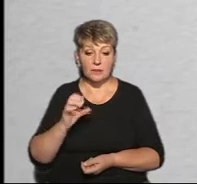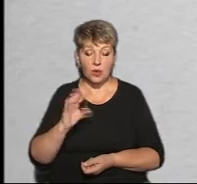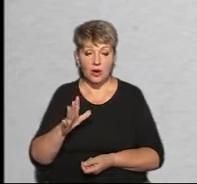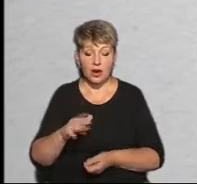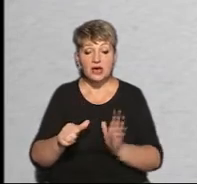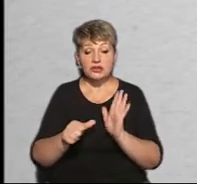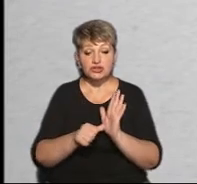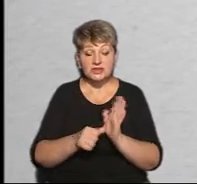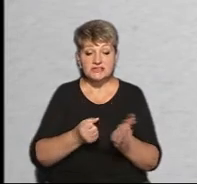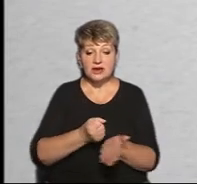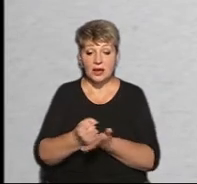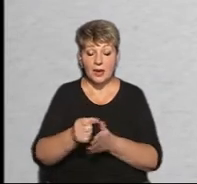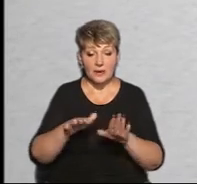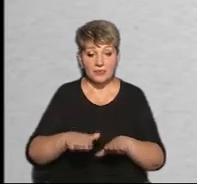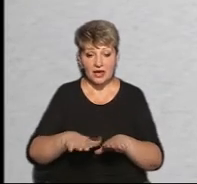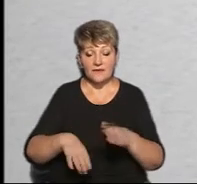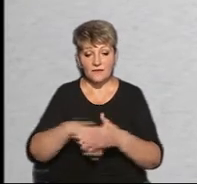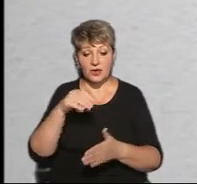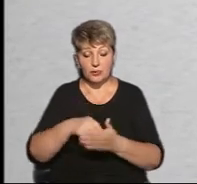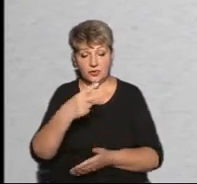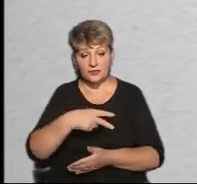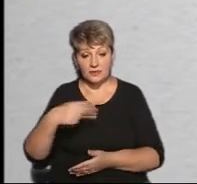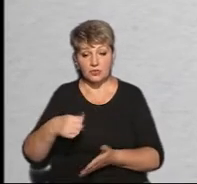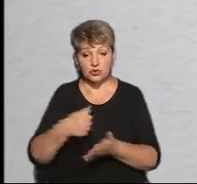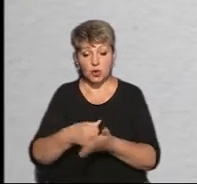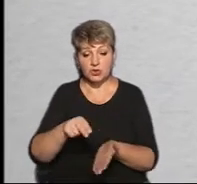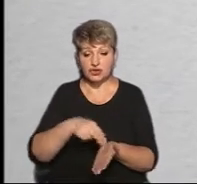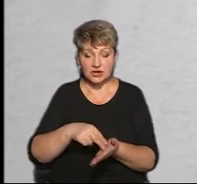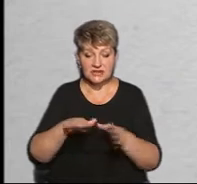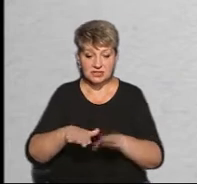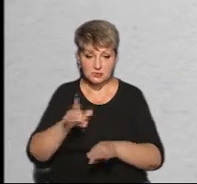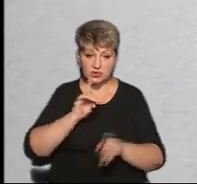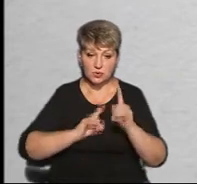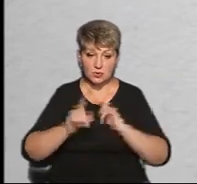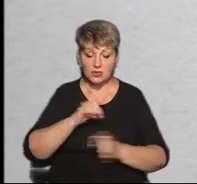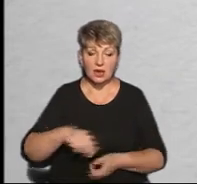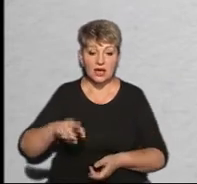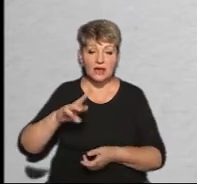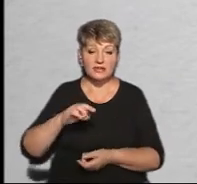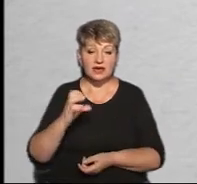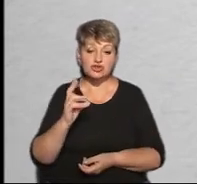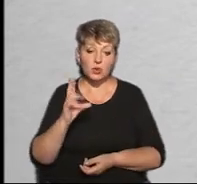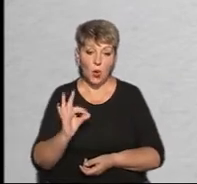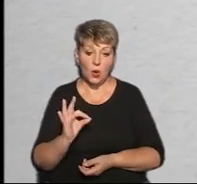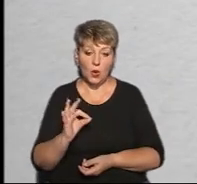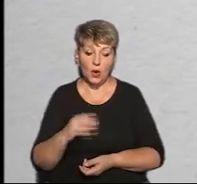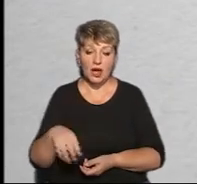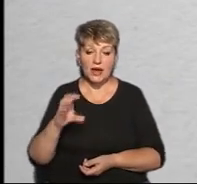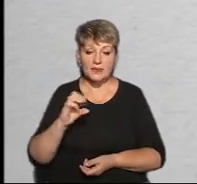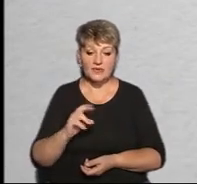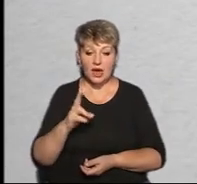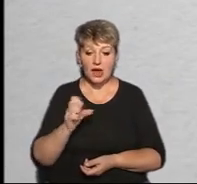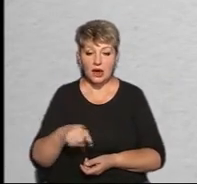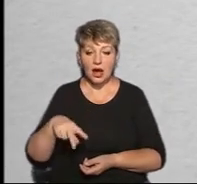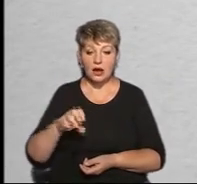кандидатів від партії на місцевих виборах 2020 року до Черкаської міської ради. Тясько Діана Володимирівна, Декалюк